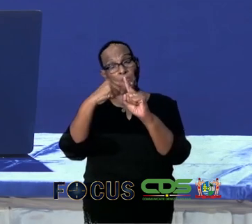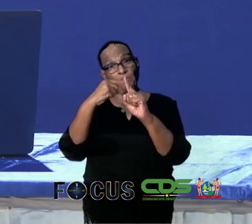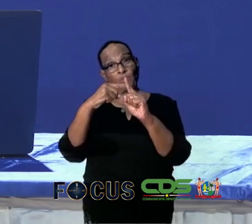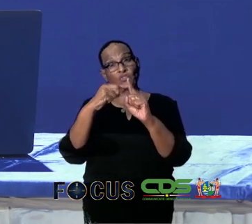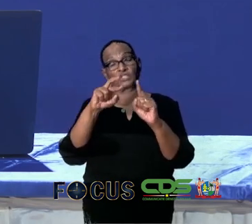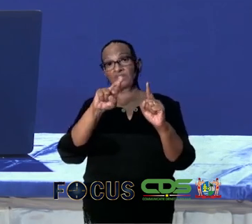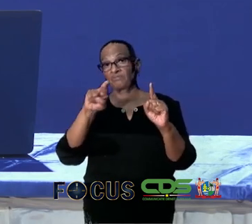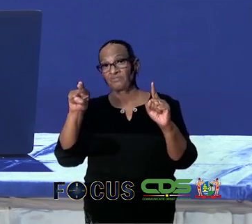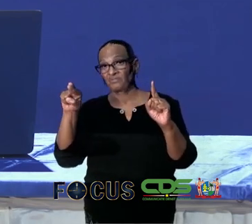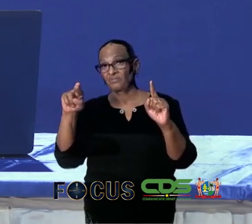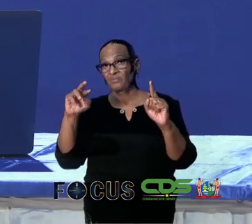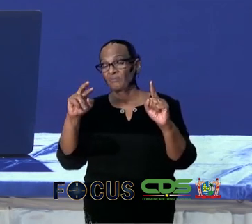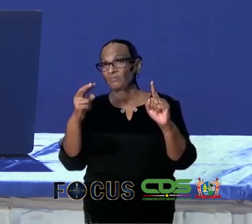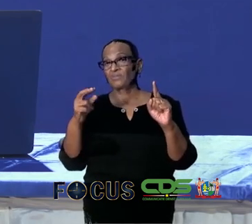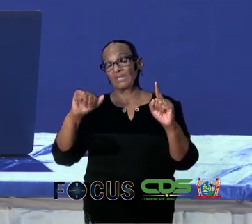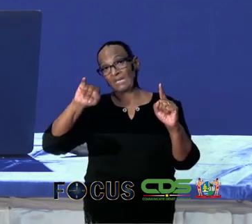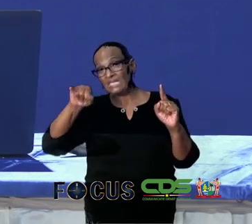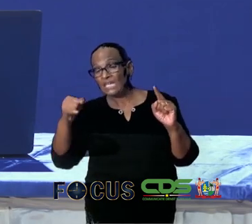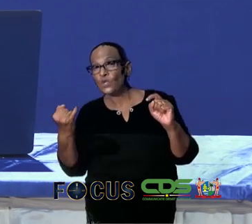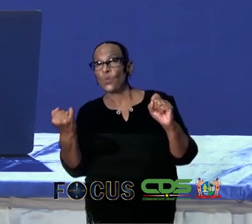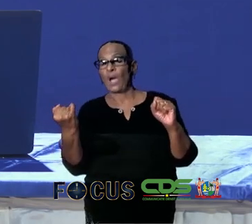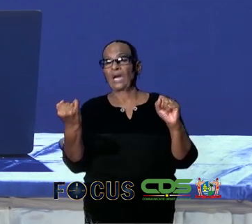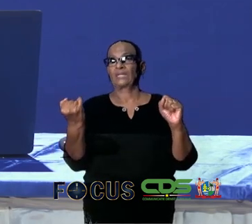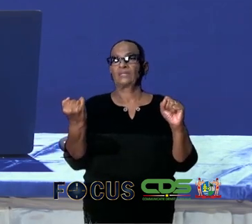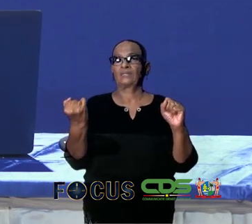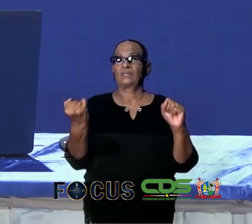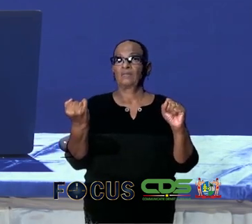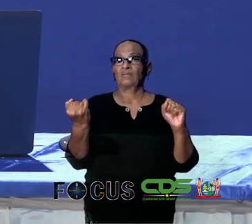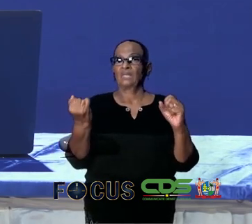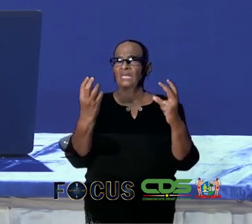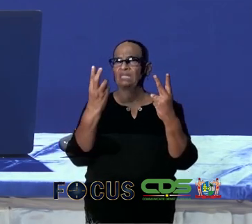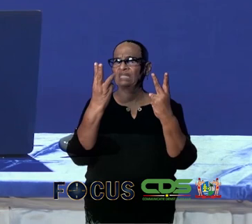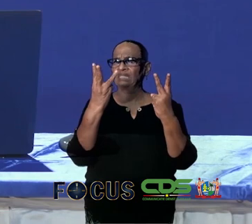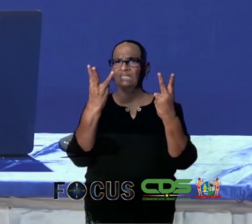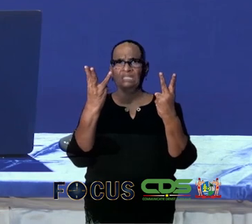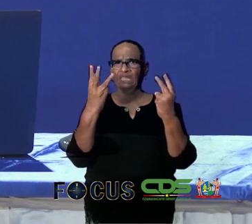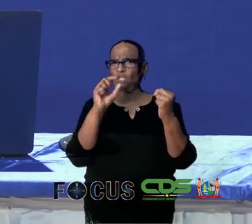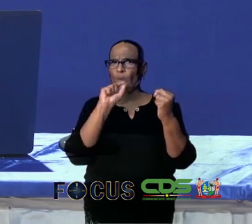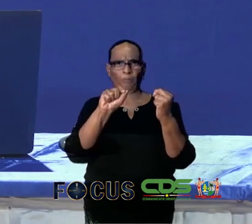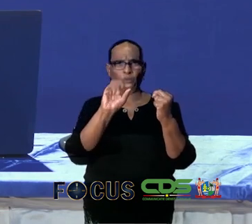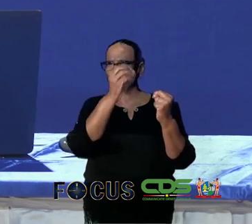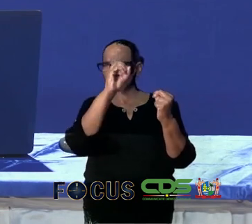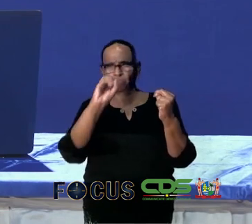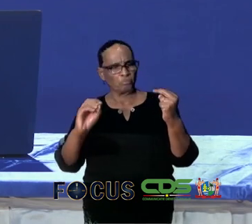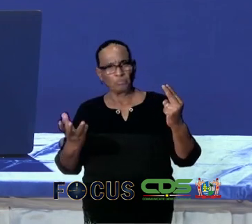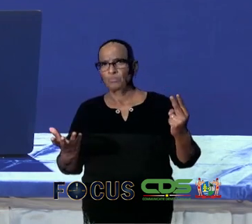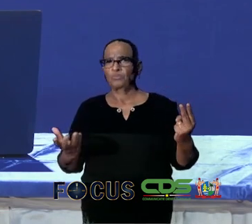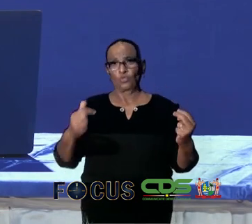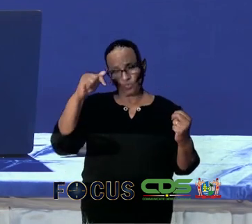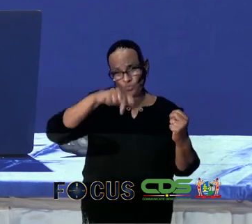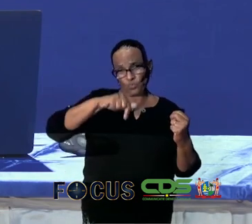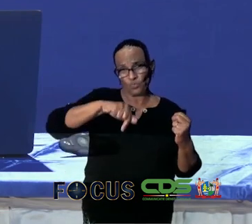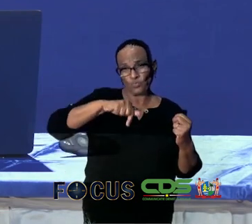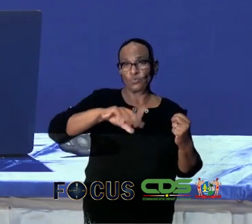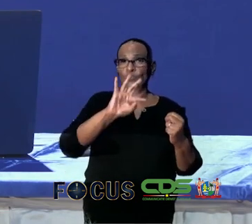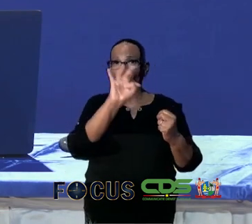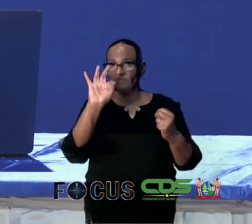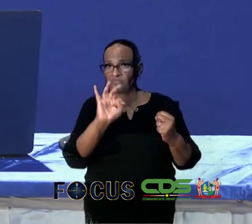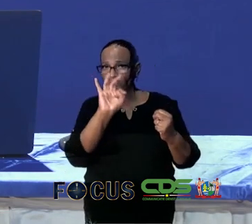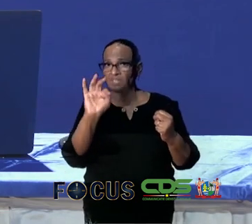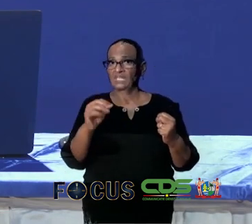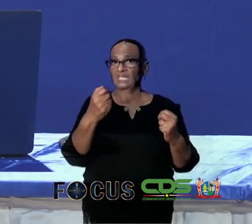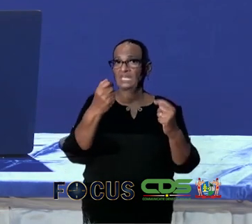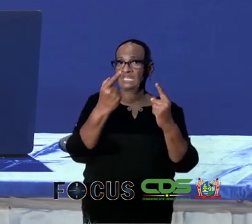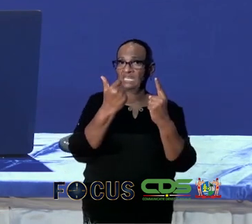bijvoorbeeld in januari was 23. zoveel procent. Op dit moment is voor februari zijn